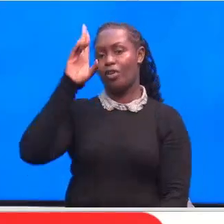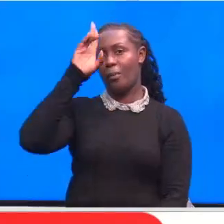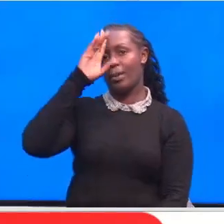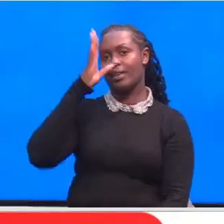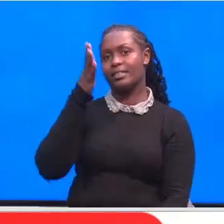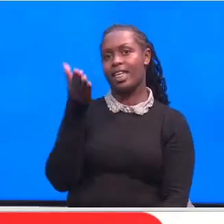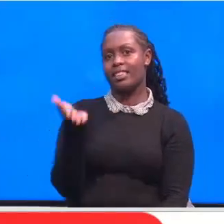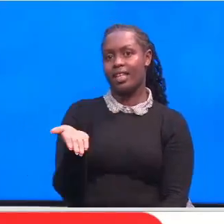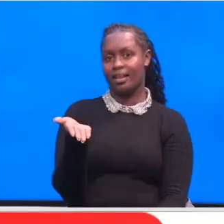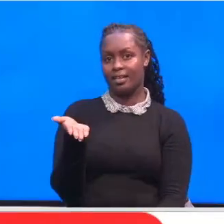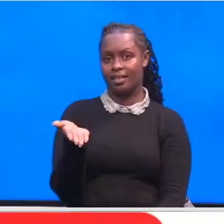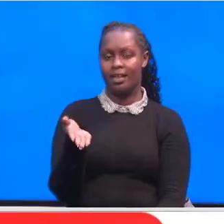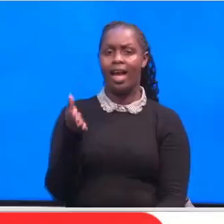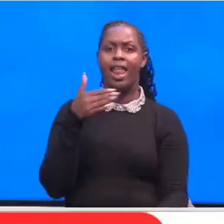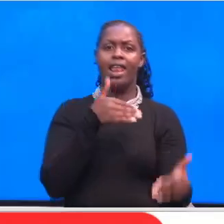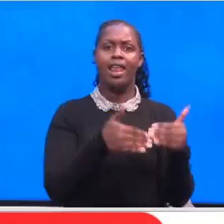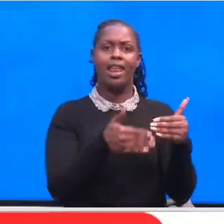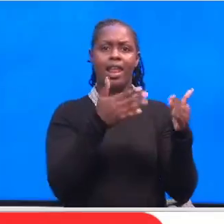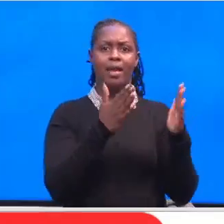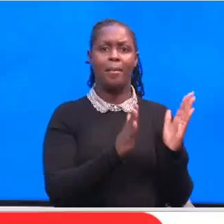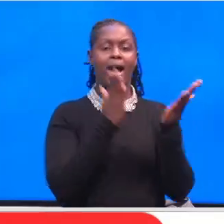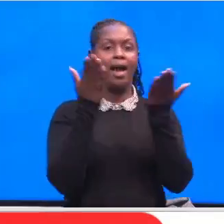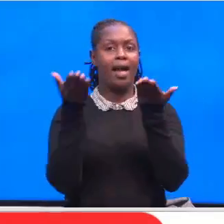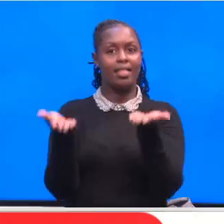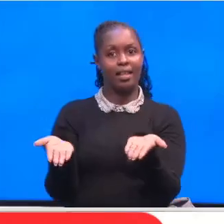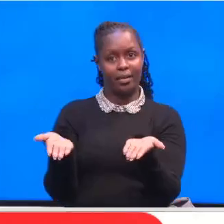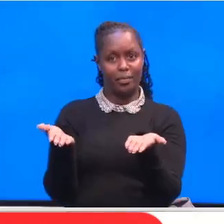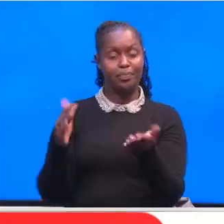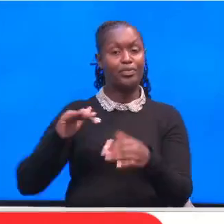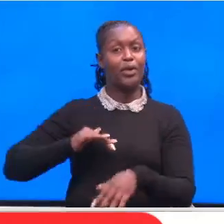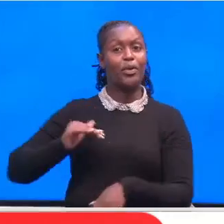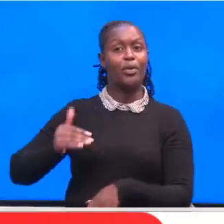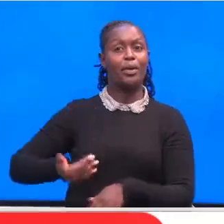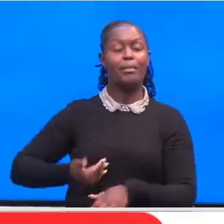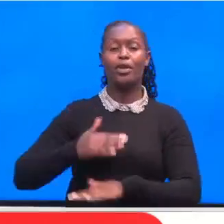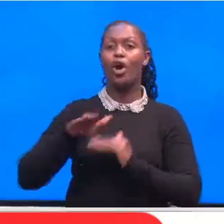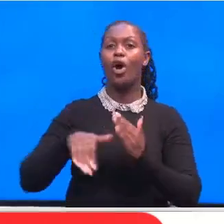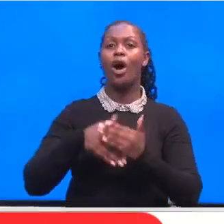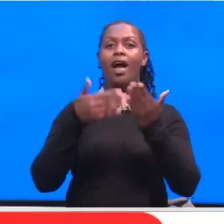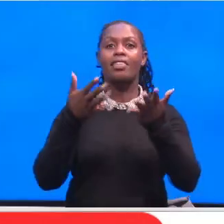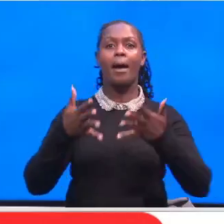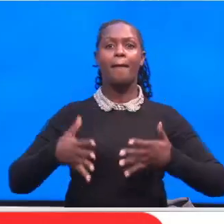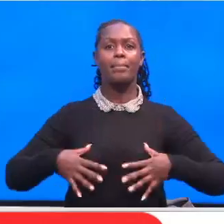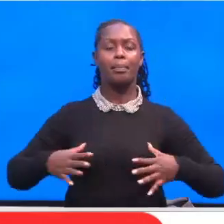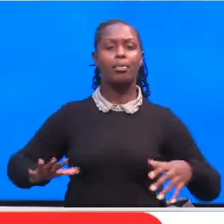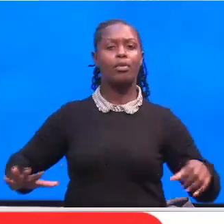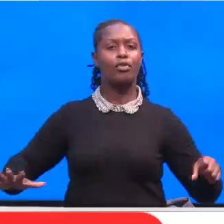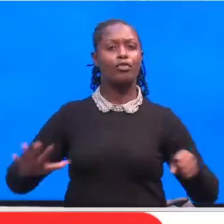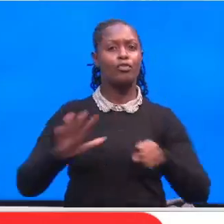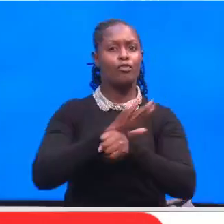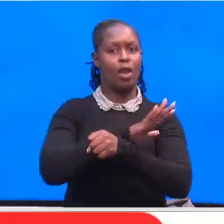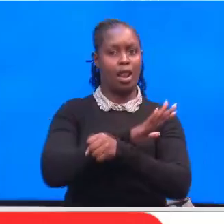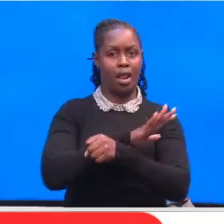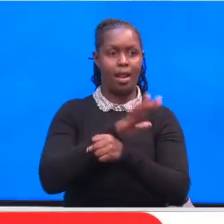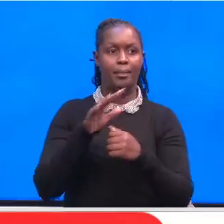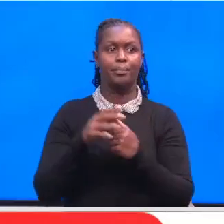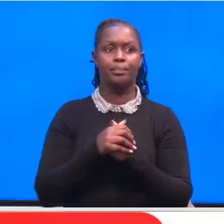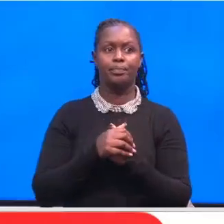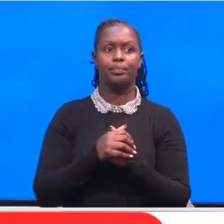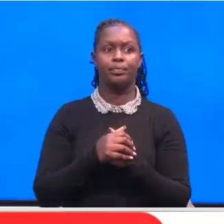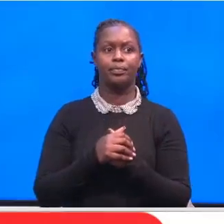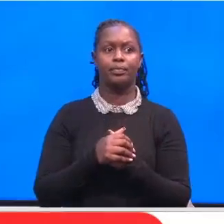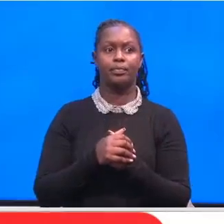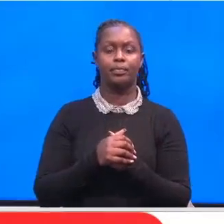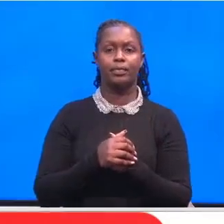pale, majirani wa Chamunyu wote wako pale, wale wa Mamlai wote wako pale, kumejaa sana watu. Hai.